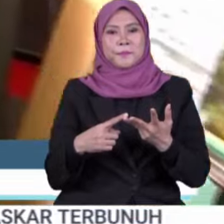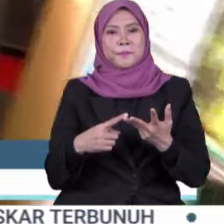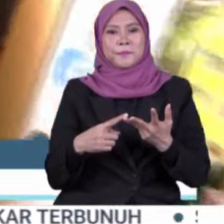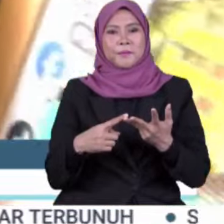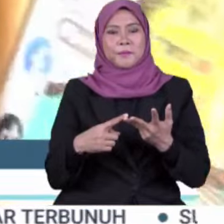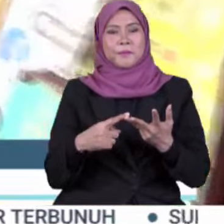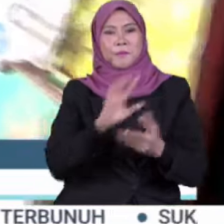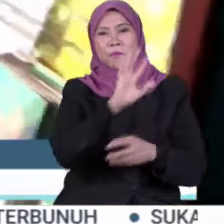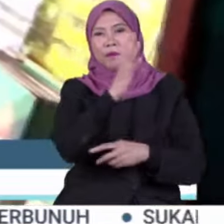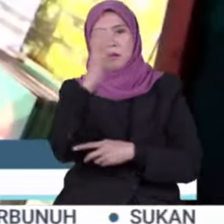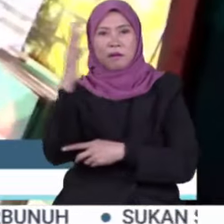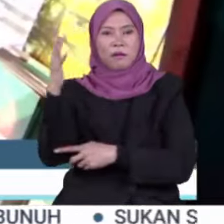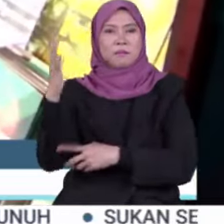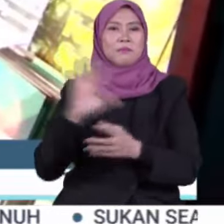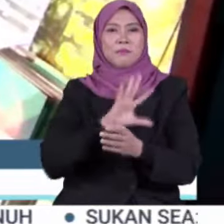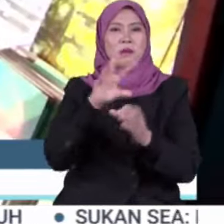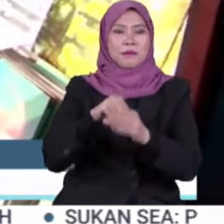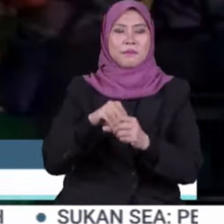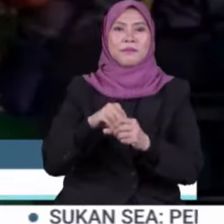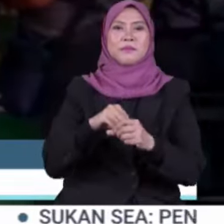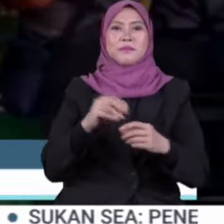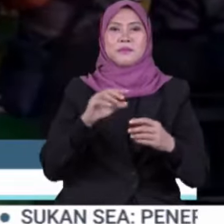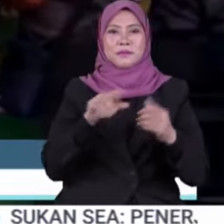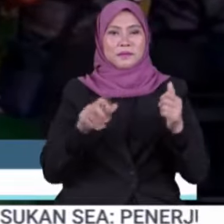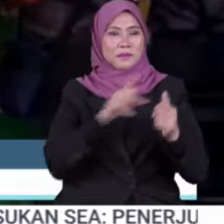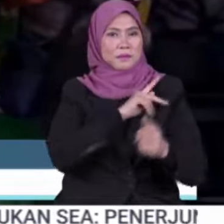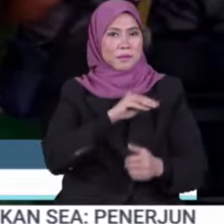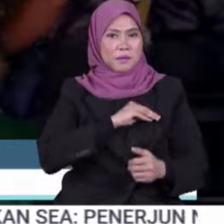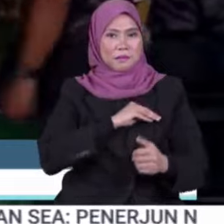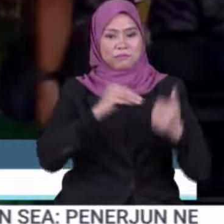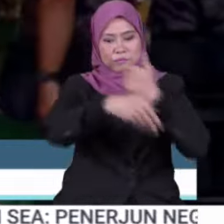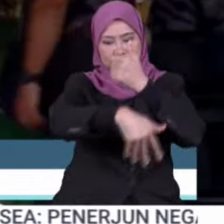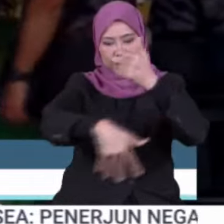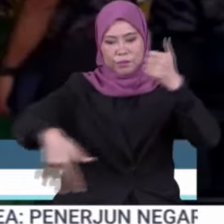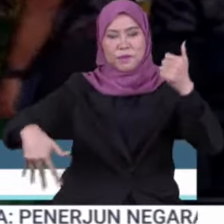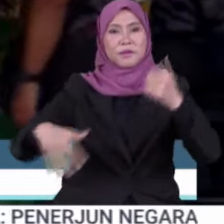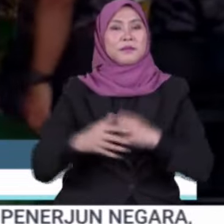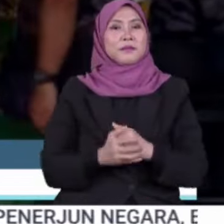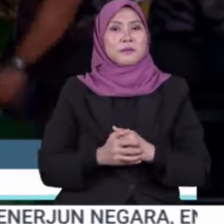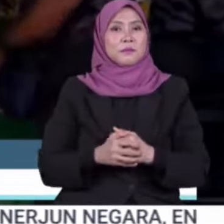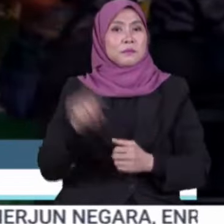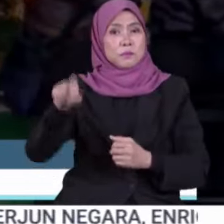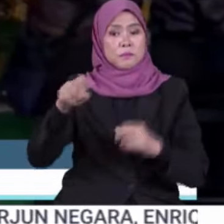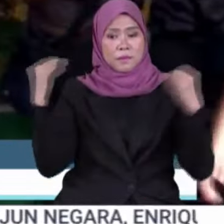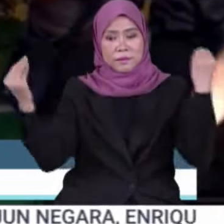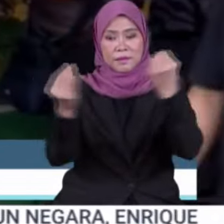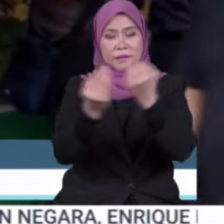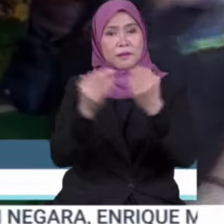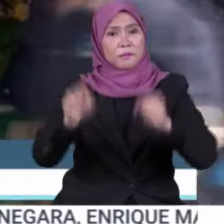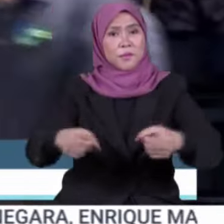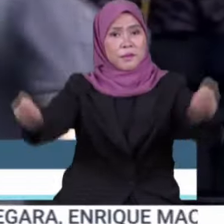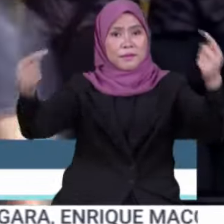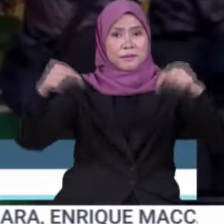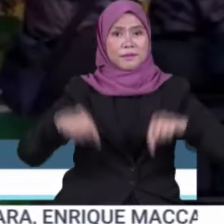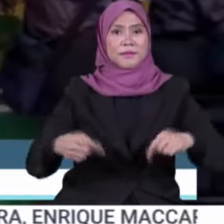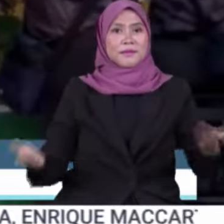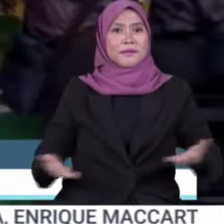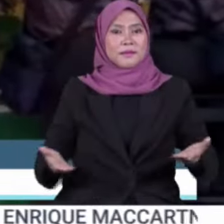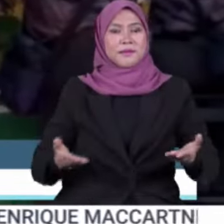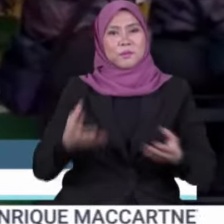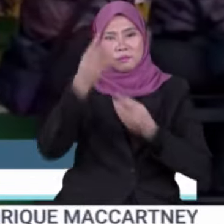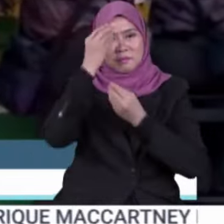sumber-sumber asli pun semua pun melibatkan pada kementerian kita juga. Jadi kita nak supaya masyarakat boleh datang ke sini untuk